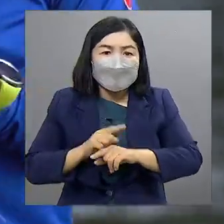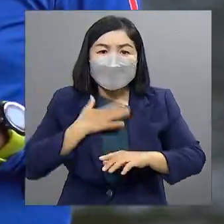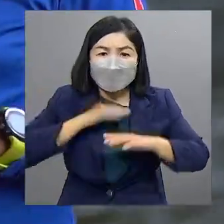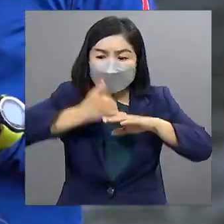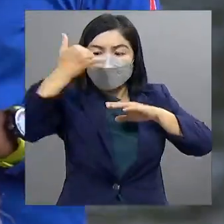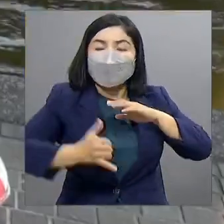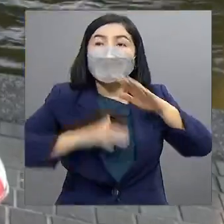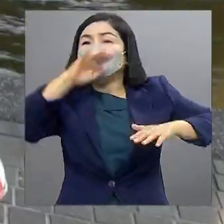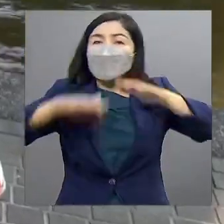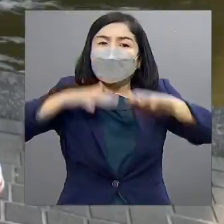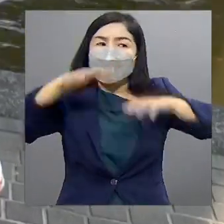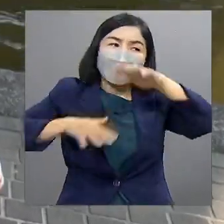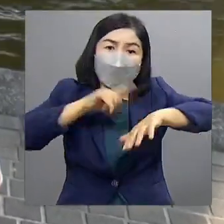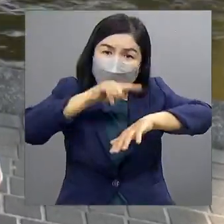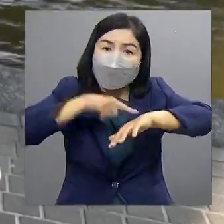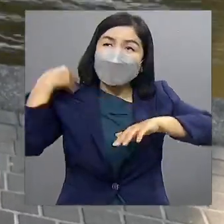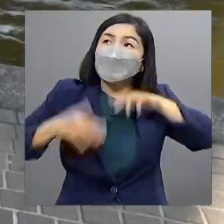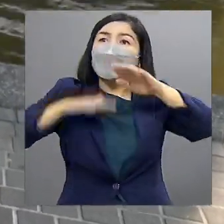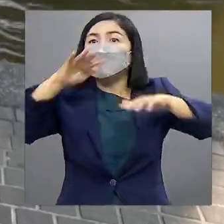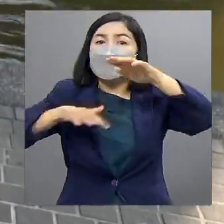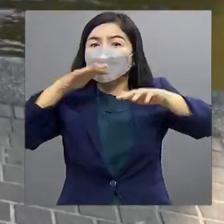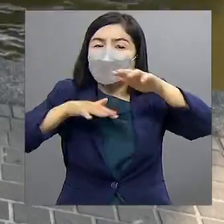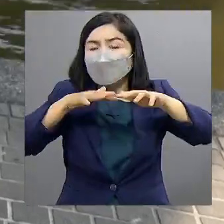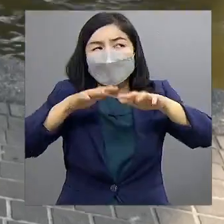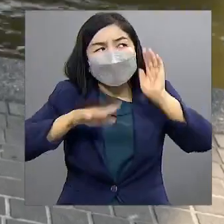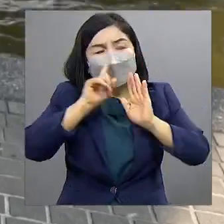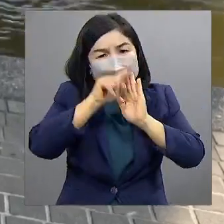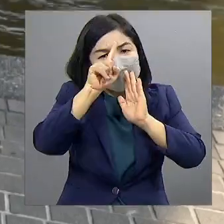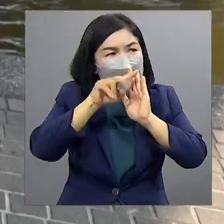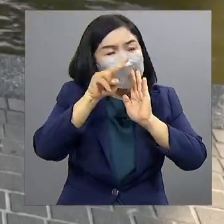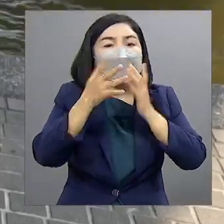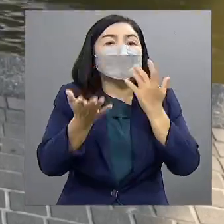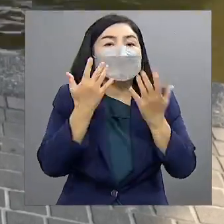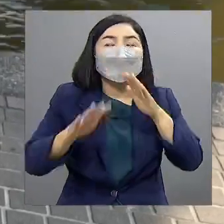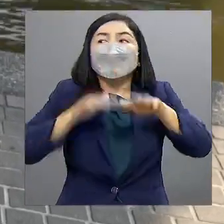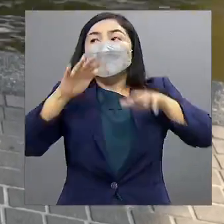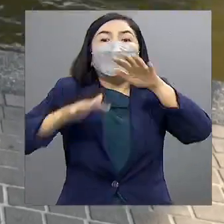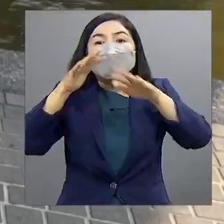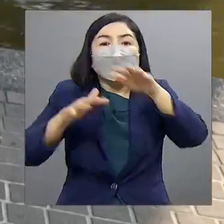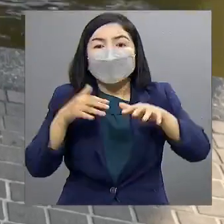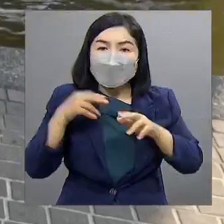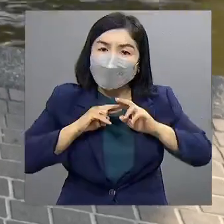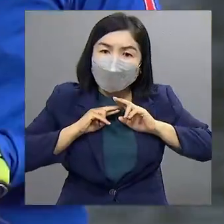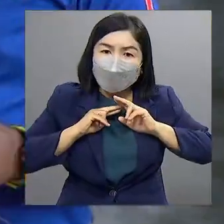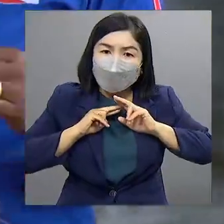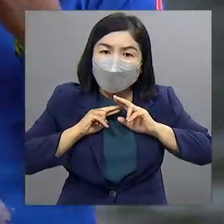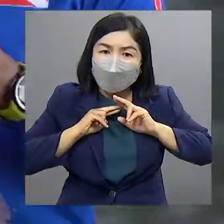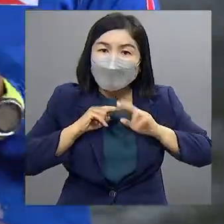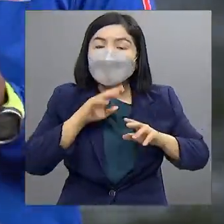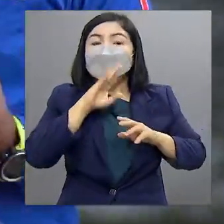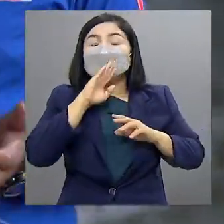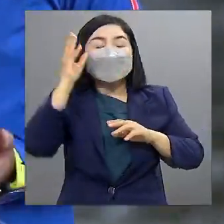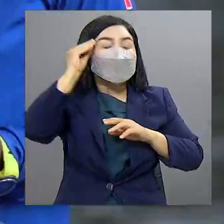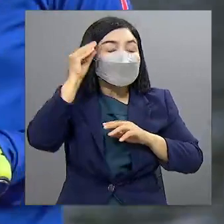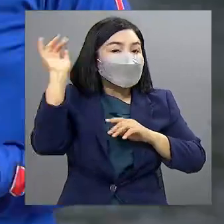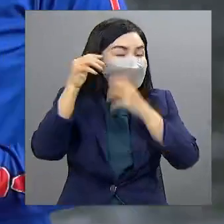กียกตะกายอยู่อย่างน้อยมันต้องมีเป็นนาทีครับที่เขาจะตะเกียกตะกายมันอยู่ที่เขาด้วยถ้าเขาไม่หมดสติยังไงเขายังตะ